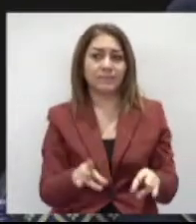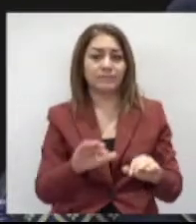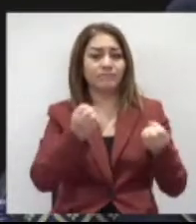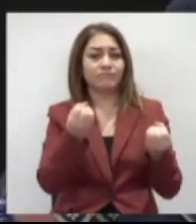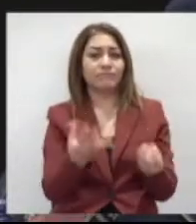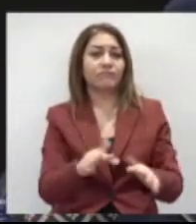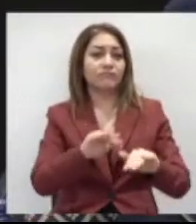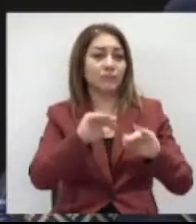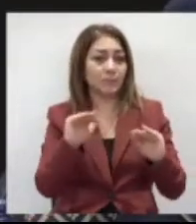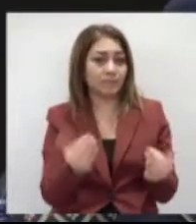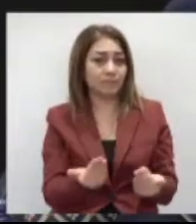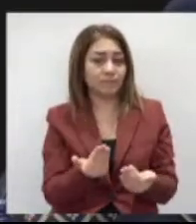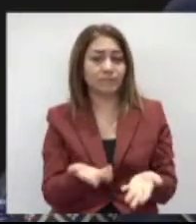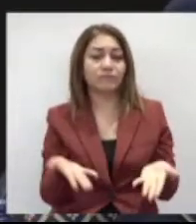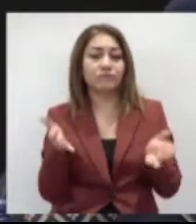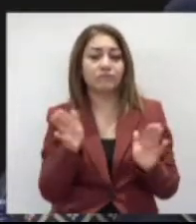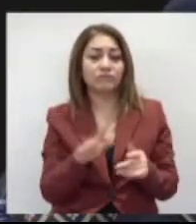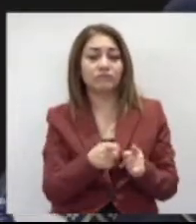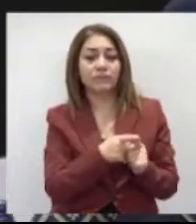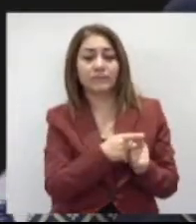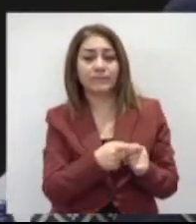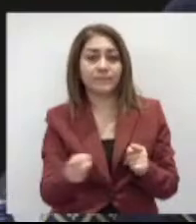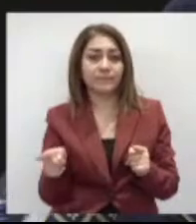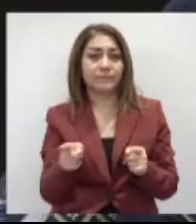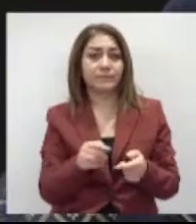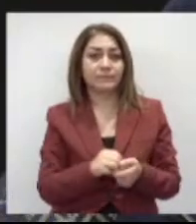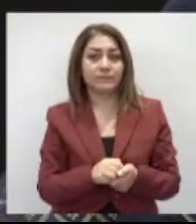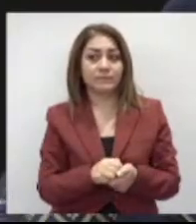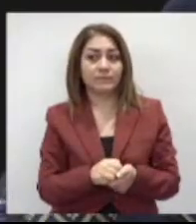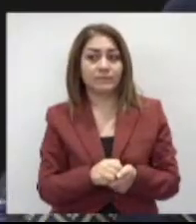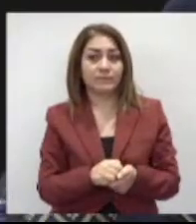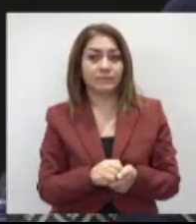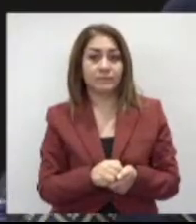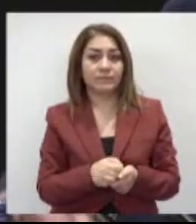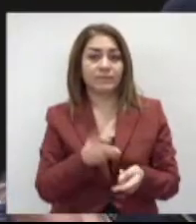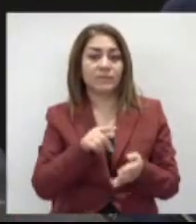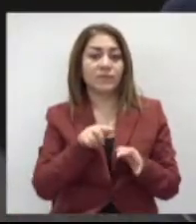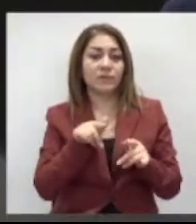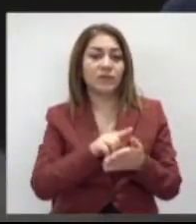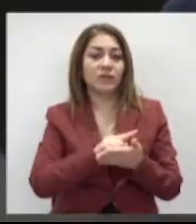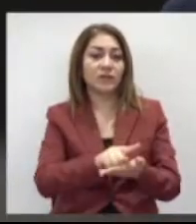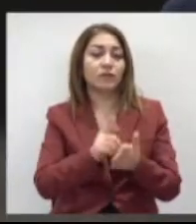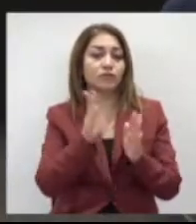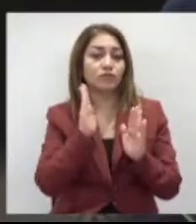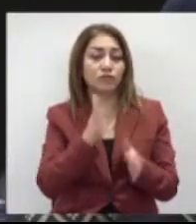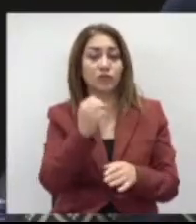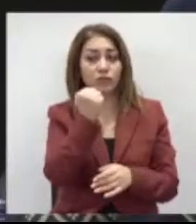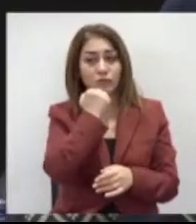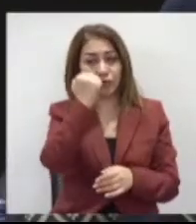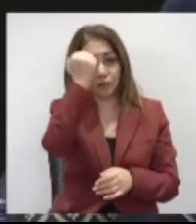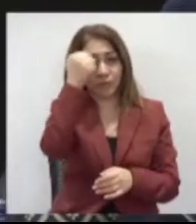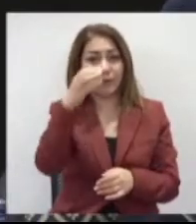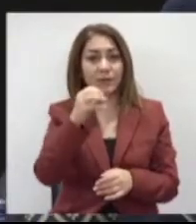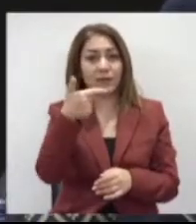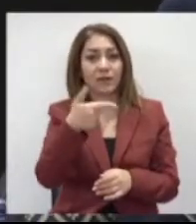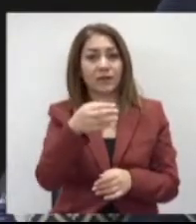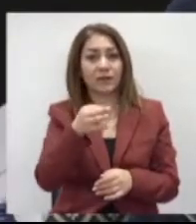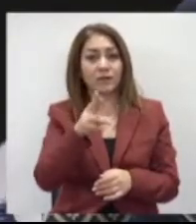Այսքանը, մնացածը կարծում եմ, որ ընթացքում կունենան գործնական քննարկում։ Շնորհակալություն, պարոն Եգորյան, համեցեք։